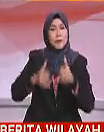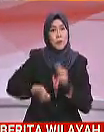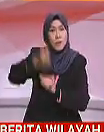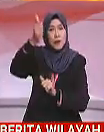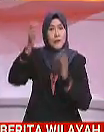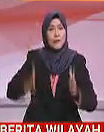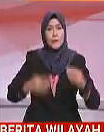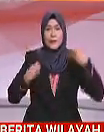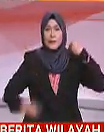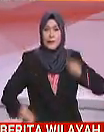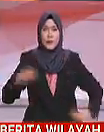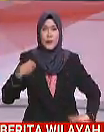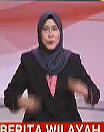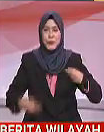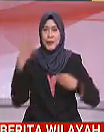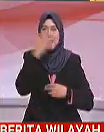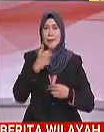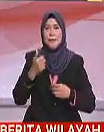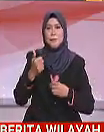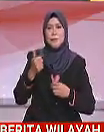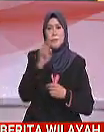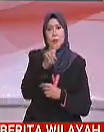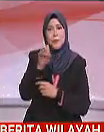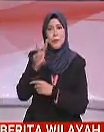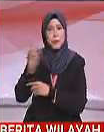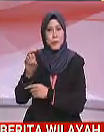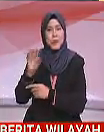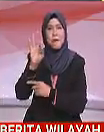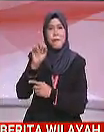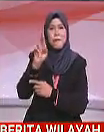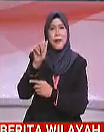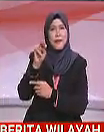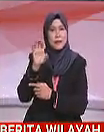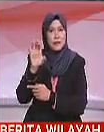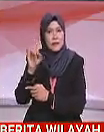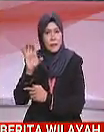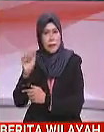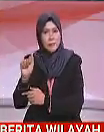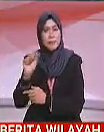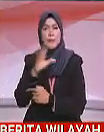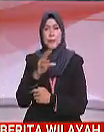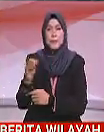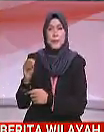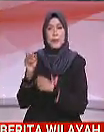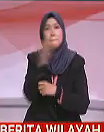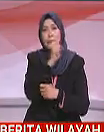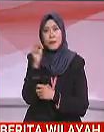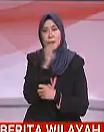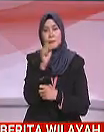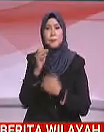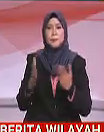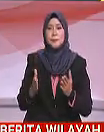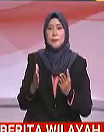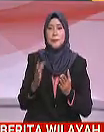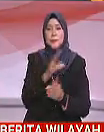pertandingan Ratu Cantik Miss Universe Malaysia 2020 Francisca Luhong James, pemain sapek dan penyanyi Elena